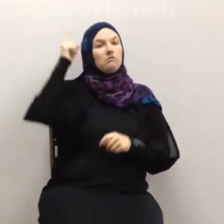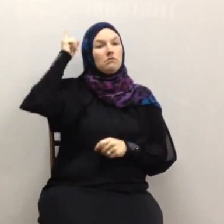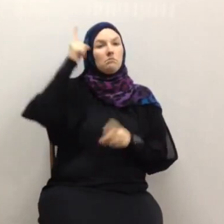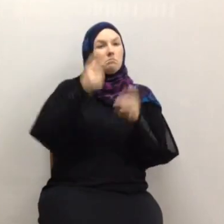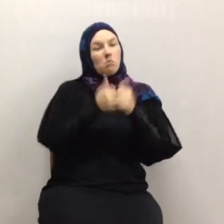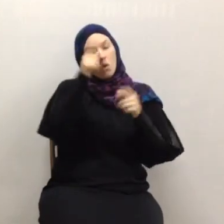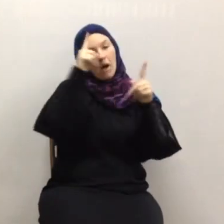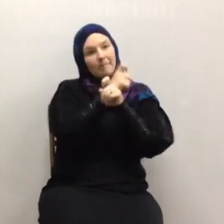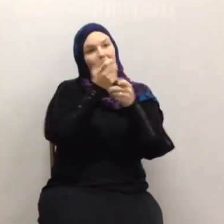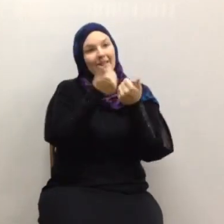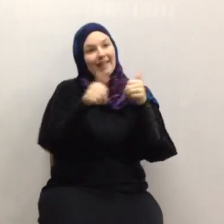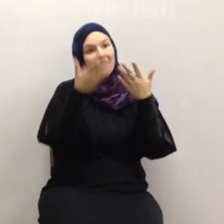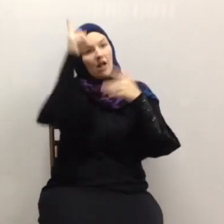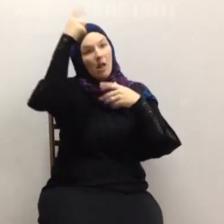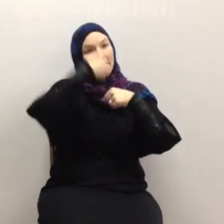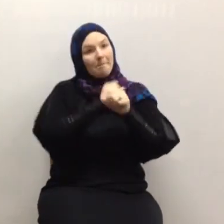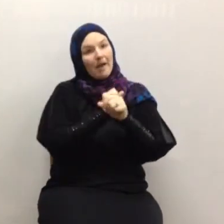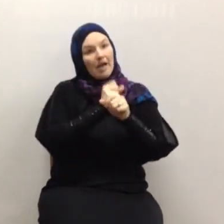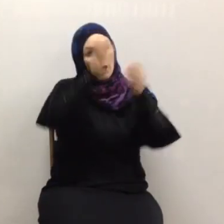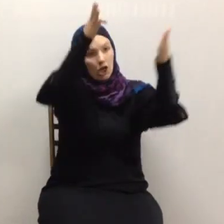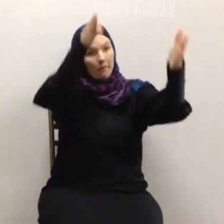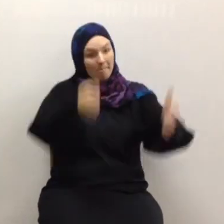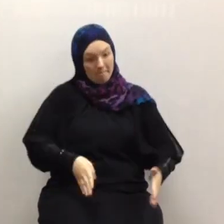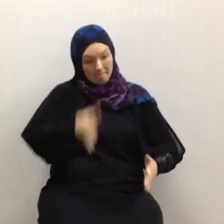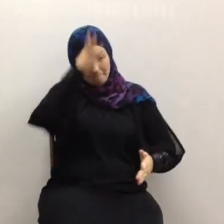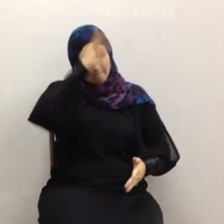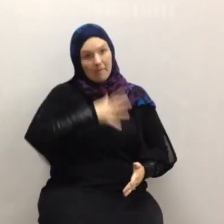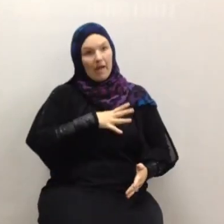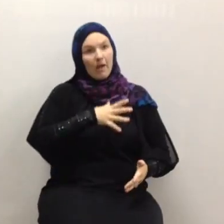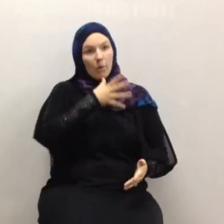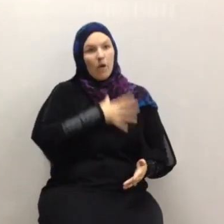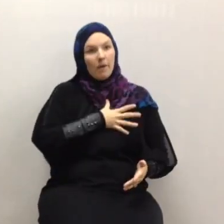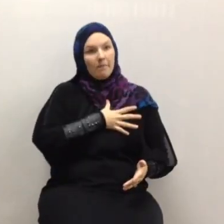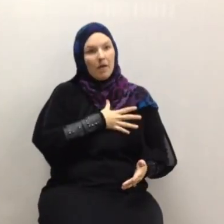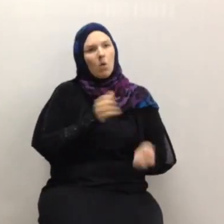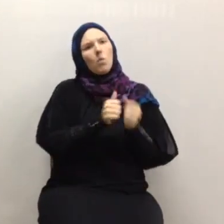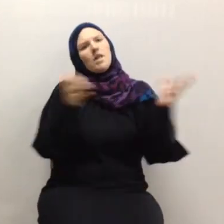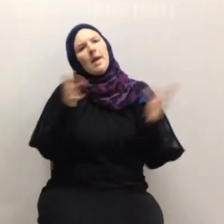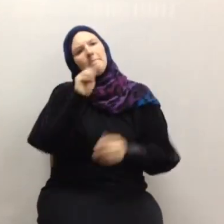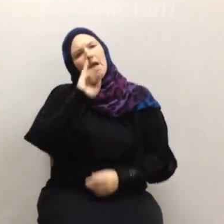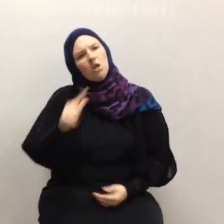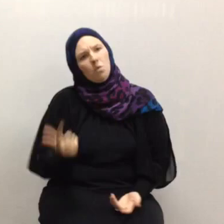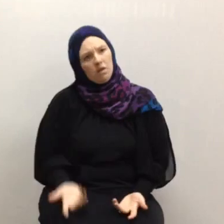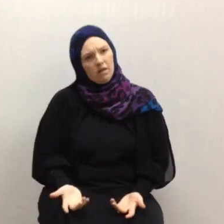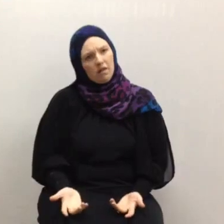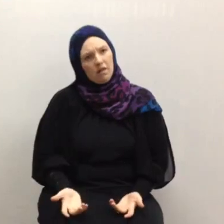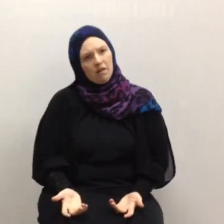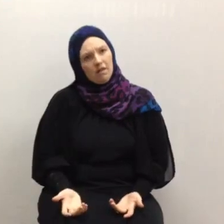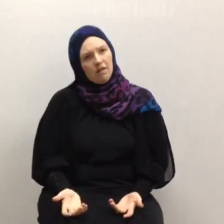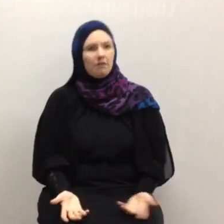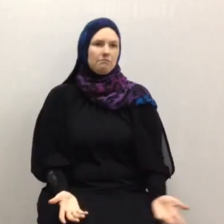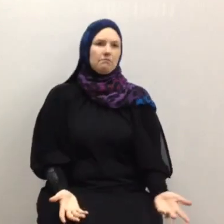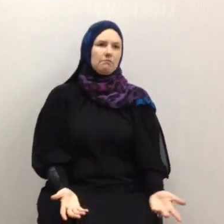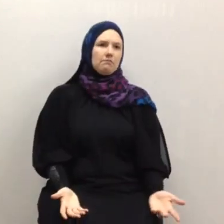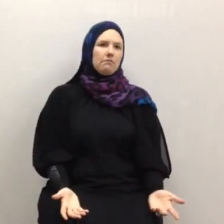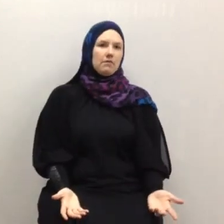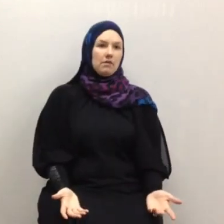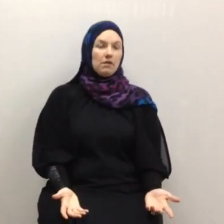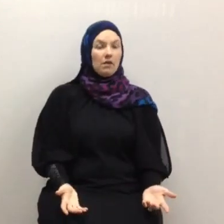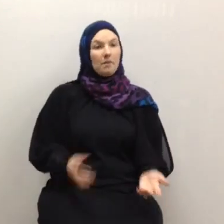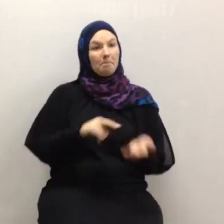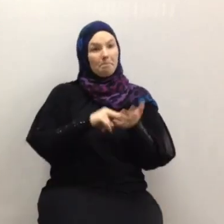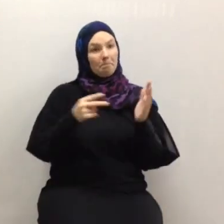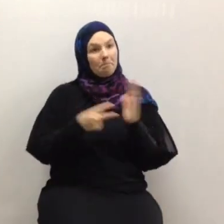غَيْرِ شَيْءٍ أَمْ هُمُ الْخَالِقُونَ. Have they been created without no creator, or